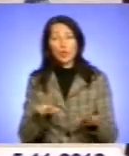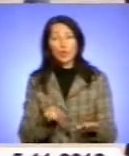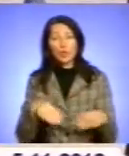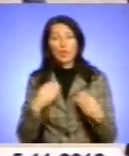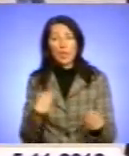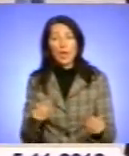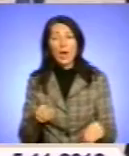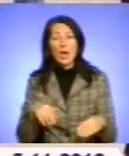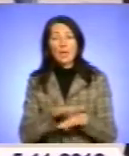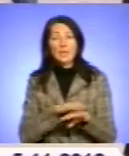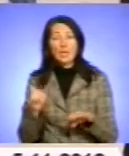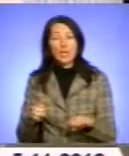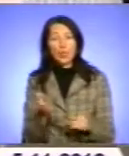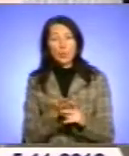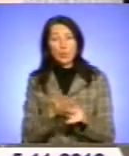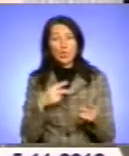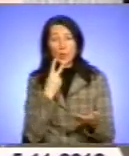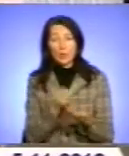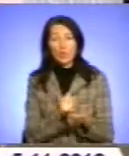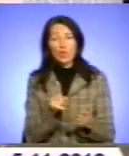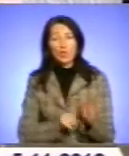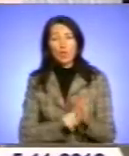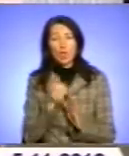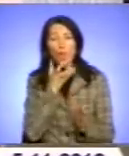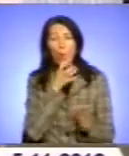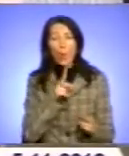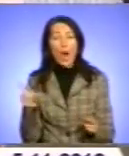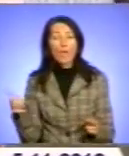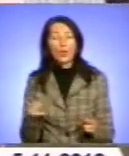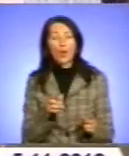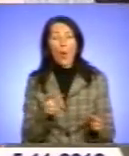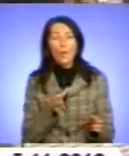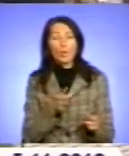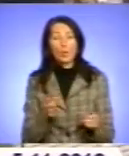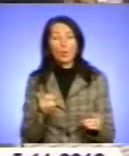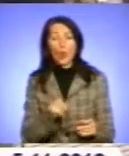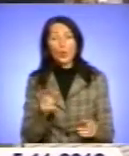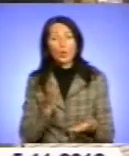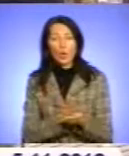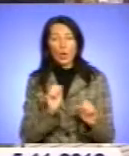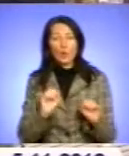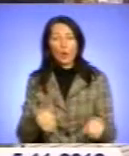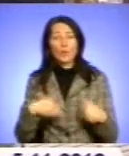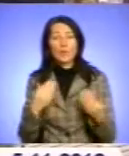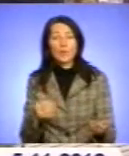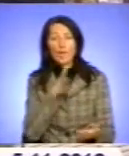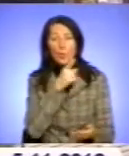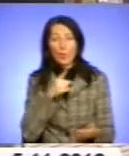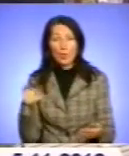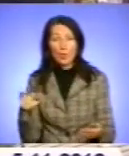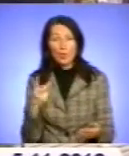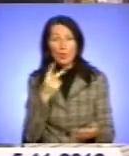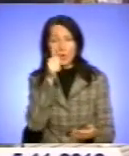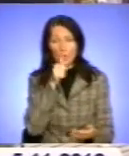населенню субсидій передбачає, що з початком опалювального періоду люди мають право звертатися за ними протягом 2 місяців. Пільги